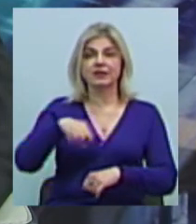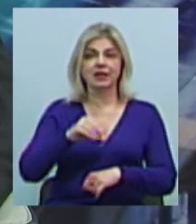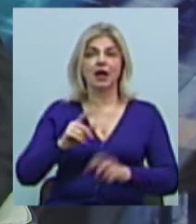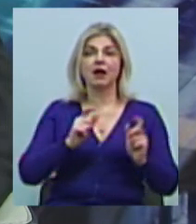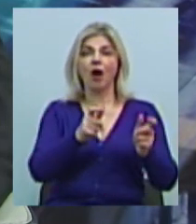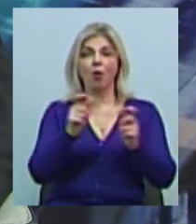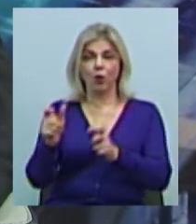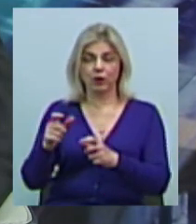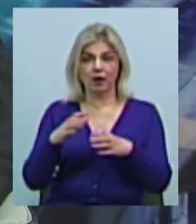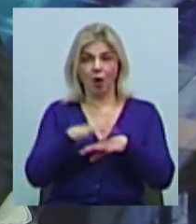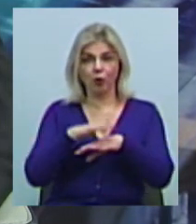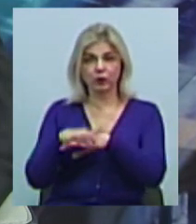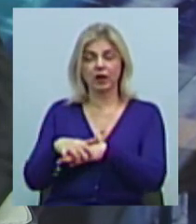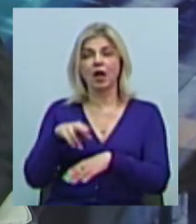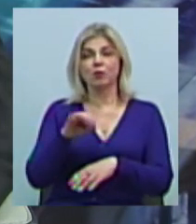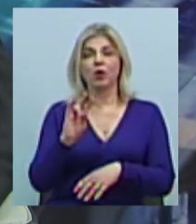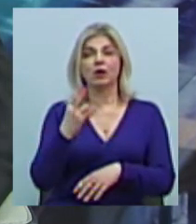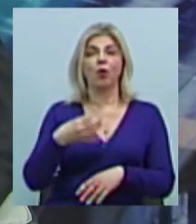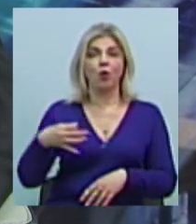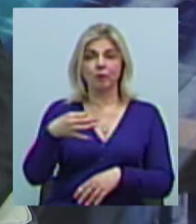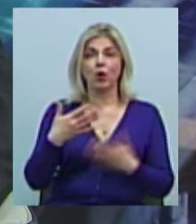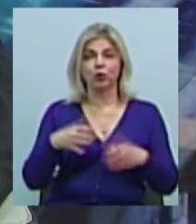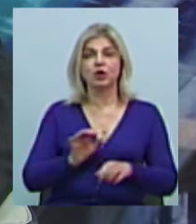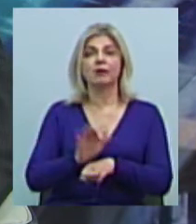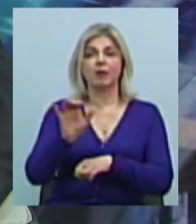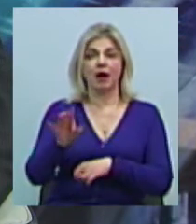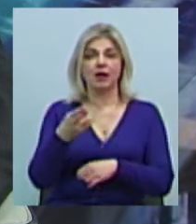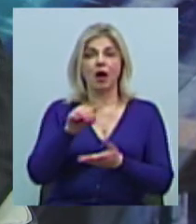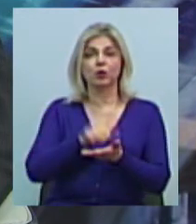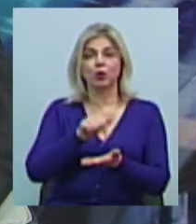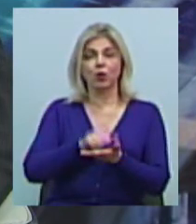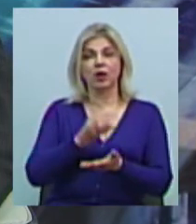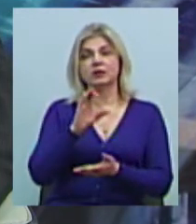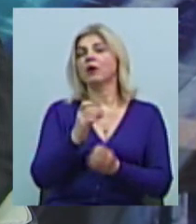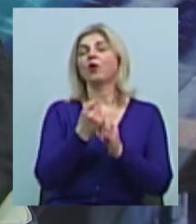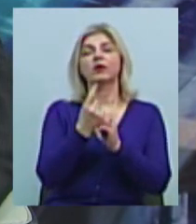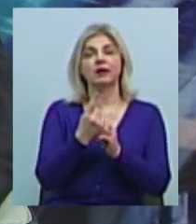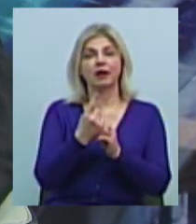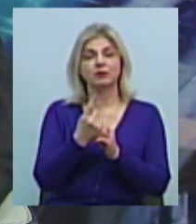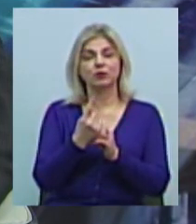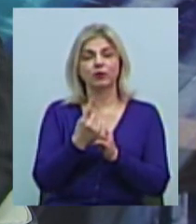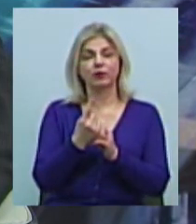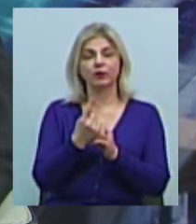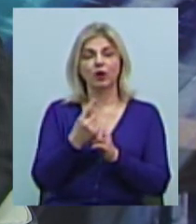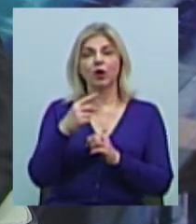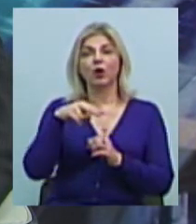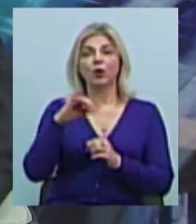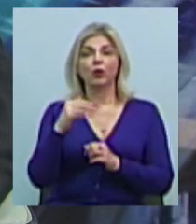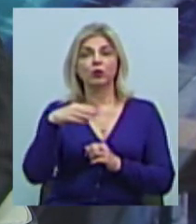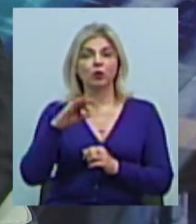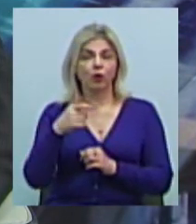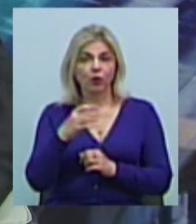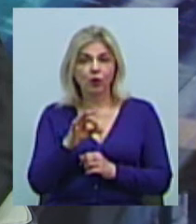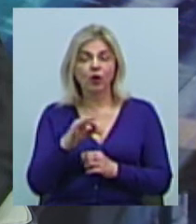по Миколаївській області вже надані для друку. Із 11 лютого